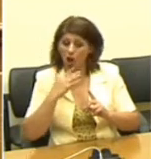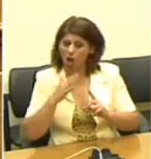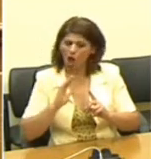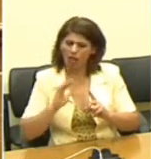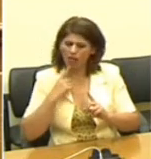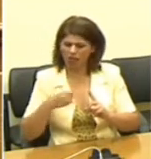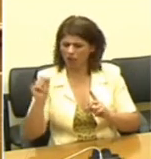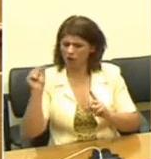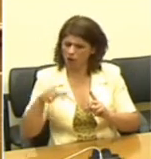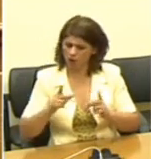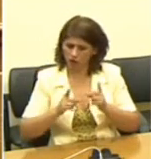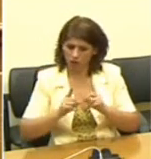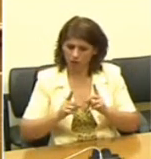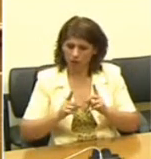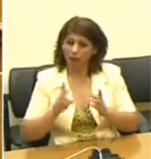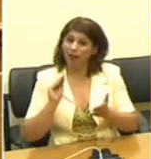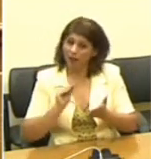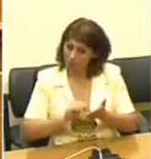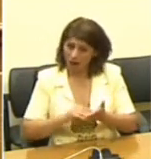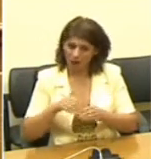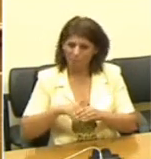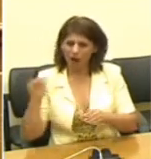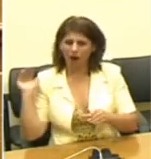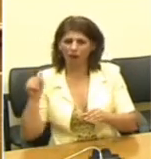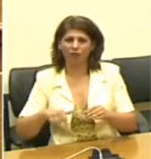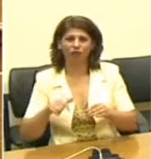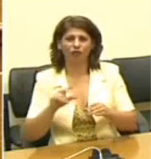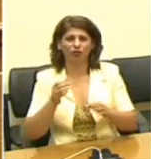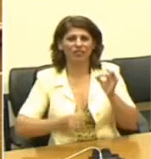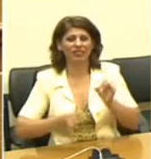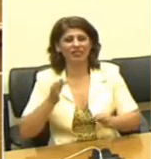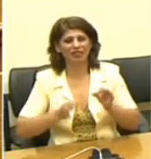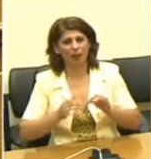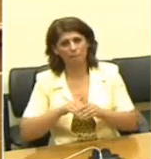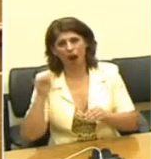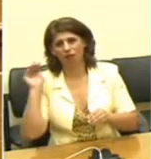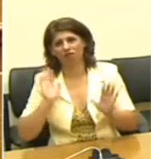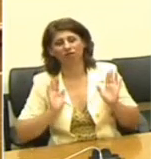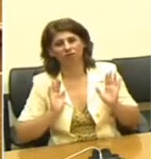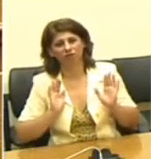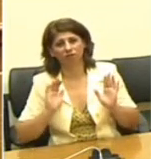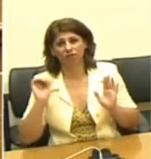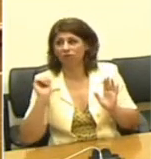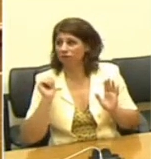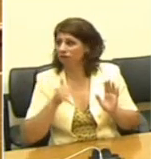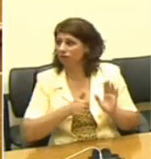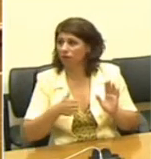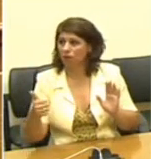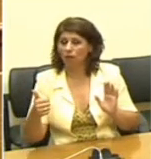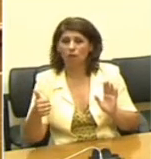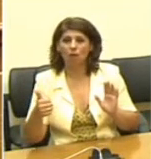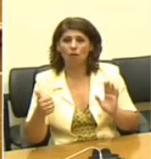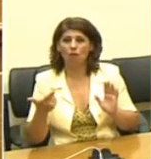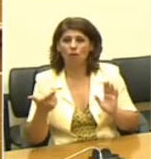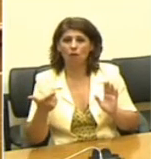φυσικά απέχει και πάλι από τη σημερινή συνεδρίαση. Είναι μόνο υπουργός για τα ταξίδια